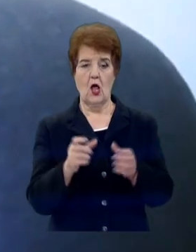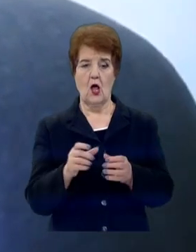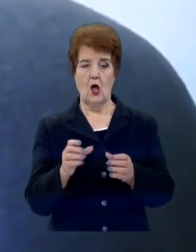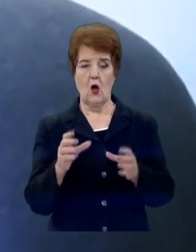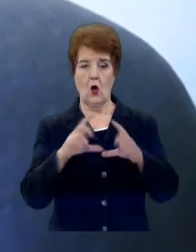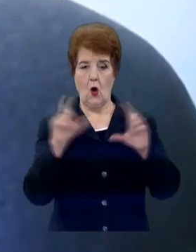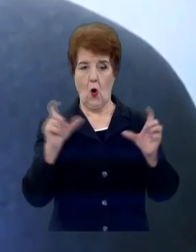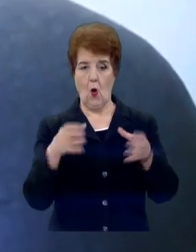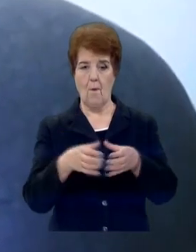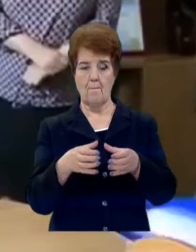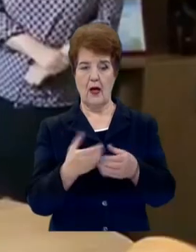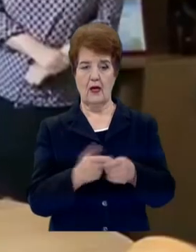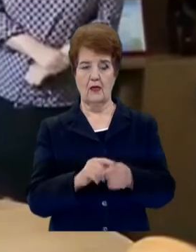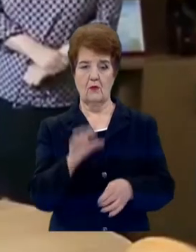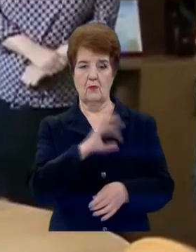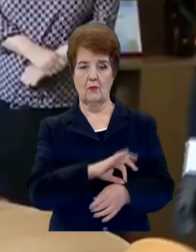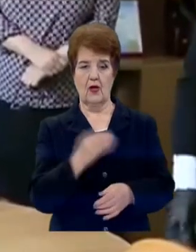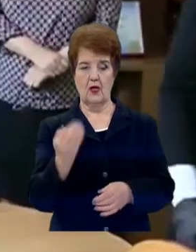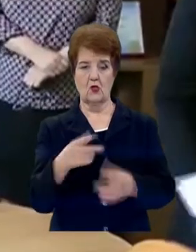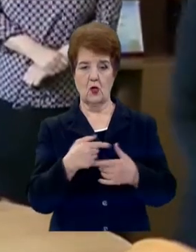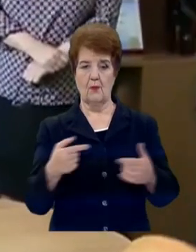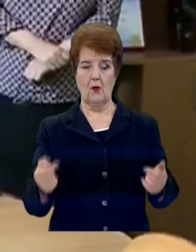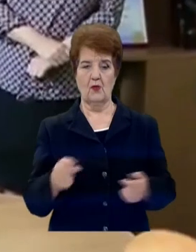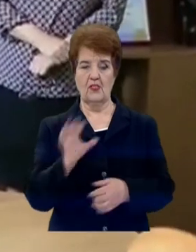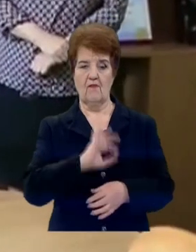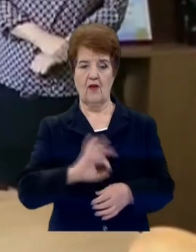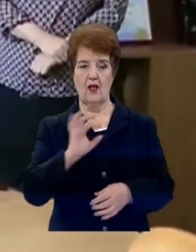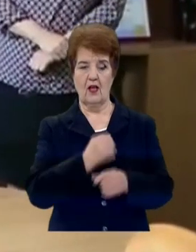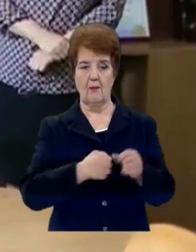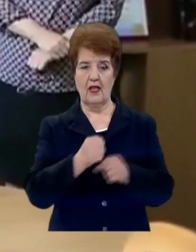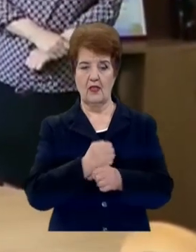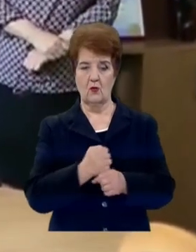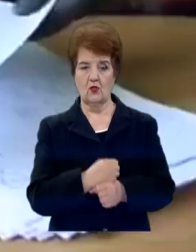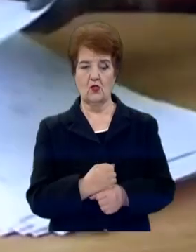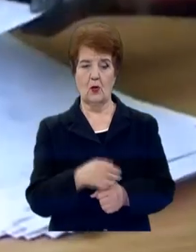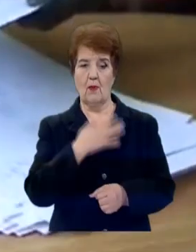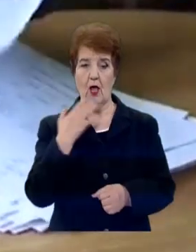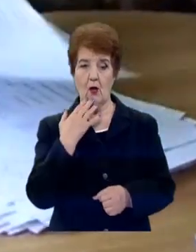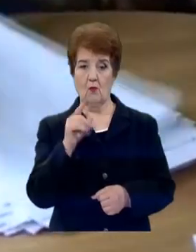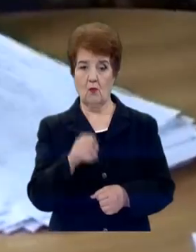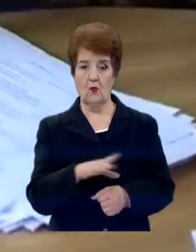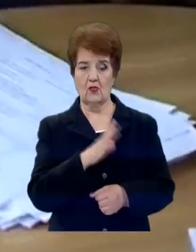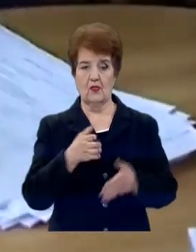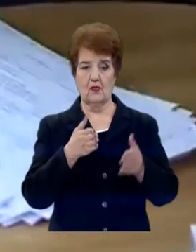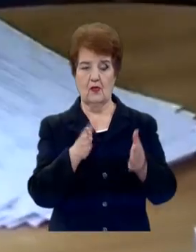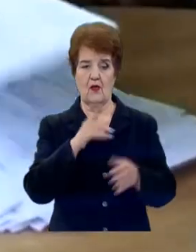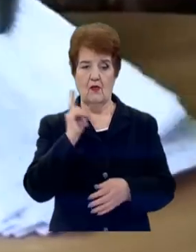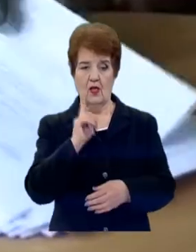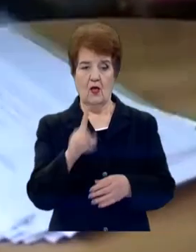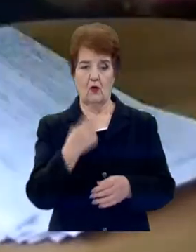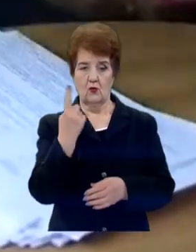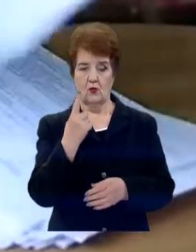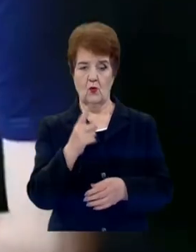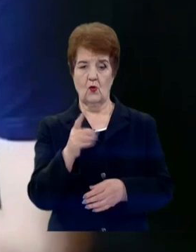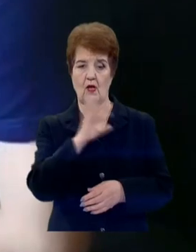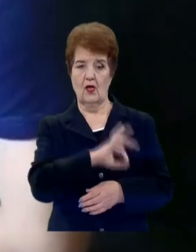licitațiile privind livrarea consumabilelor și a produselor farmaceutice. Mai mult, funcționarul ar fi dat unde verde doar unui singur